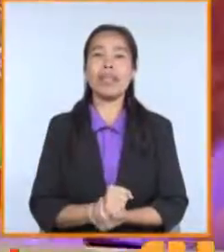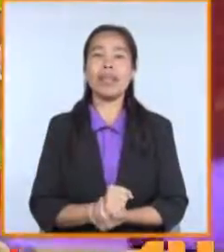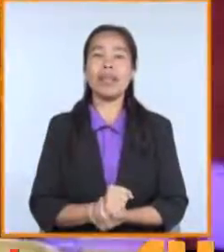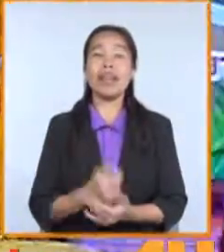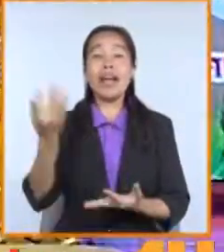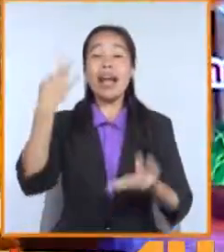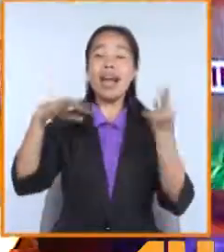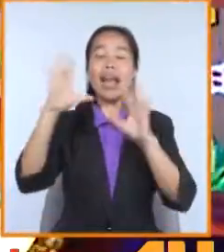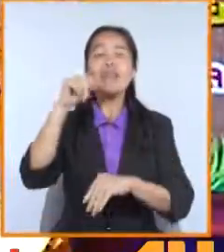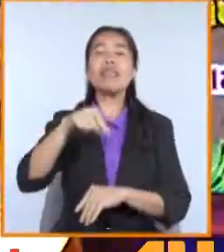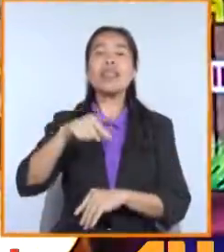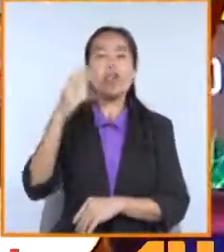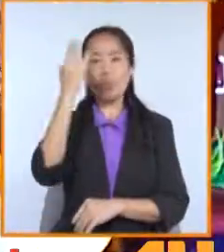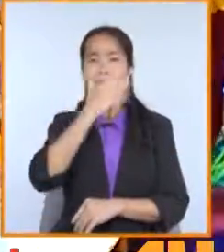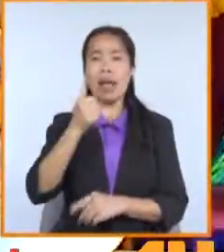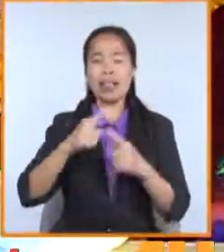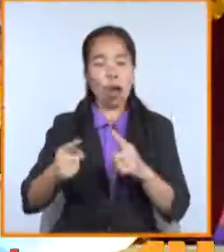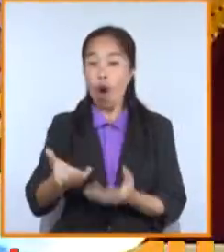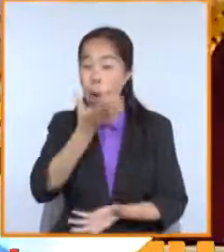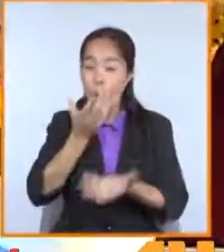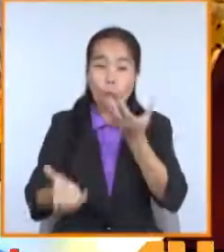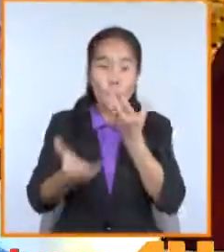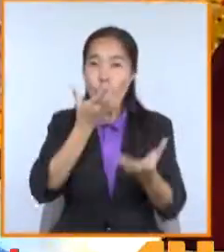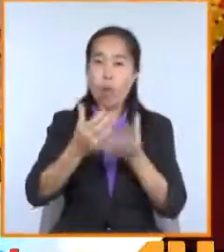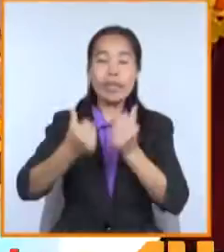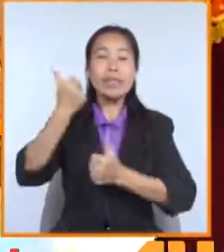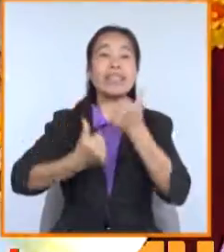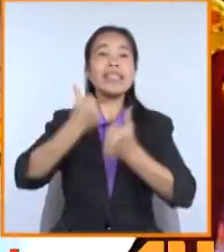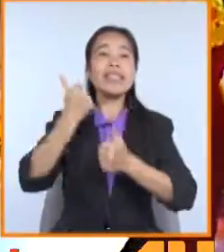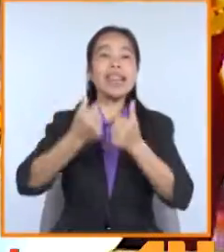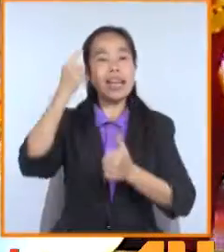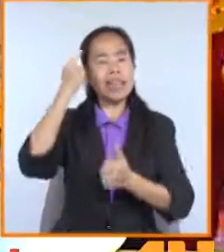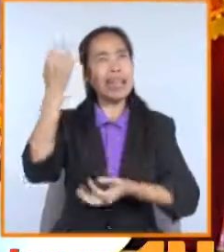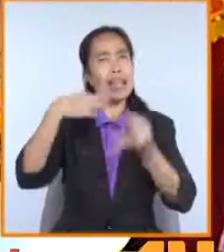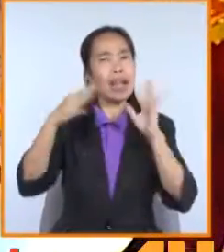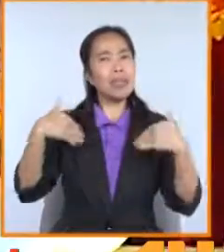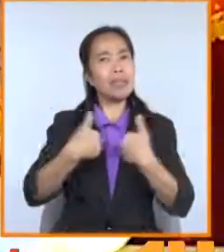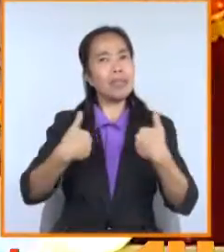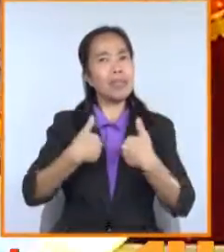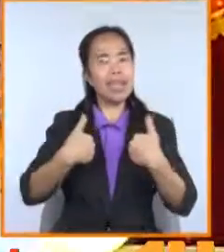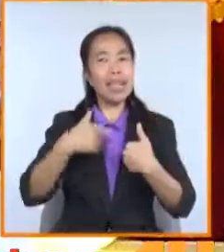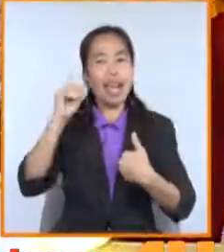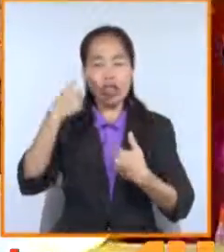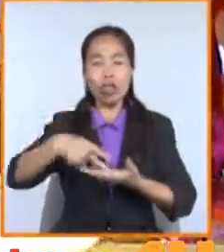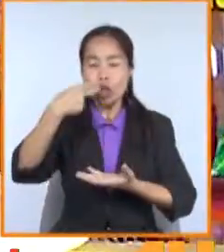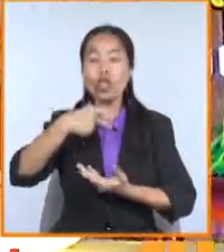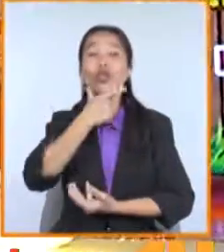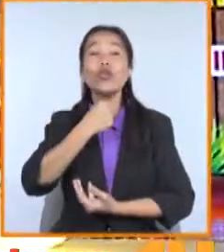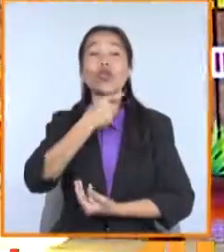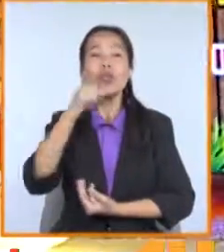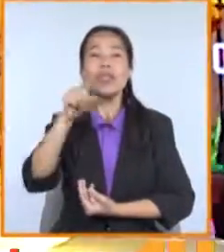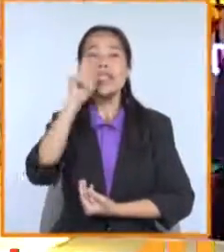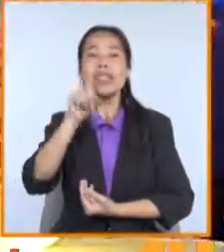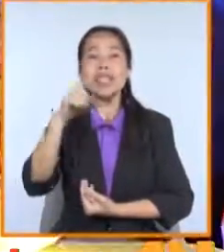ในงานนี่แหละค่ะสวยๆทั้งนั้นเลยแม่ท่าทานโอ้โหสงสัยรำเสร็จคงหิวนะคงมาขอแข่งกับเขาด้วยการแข่งขัน